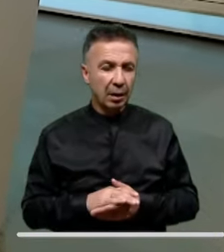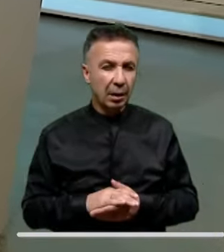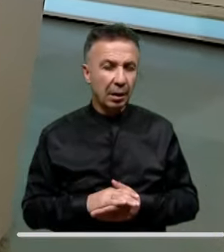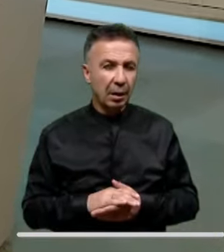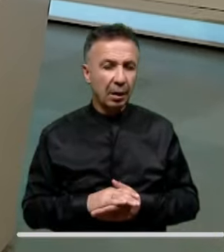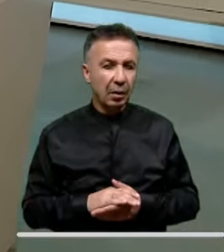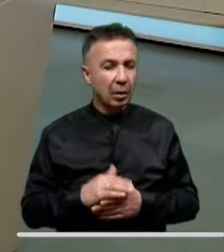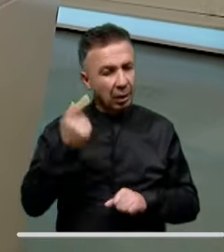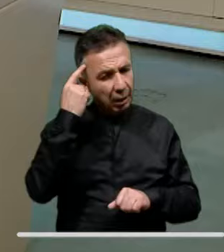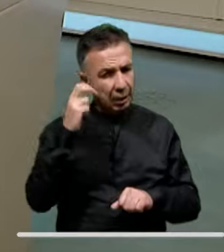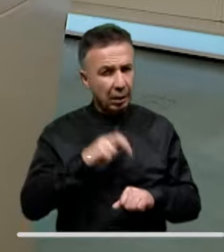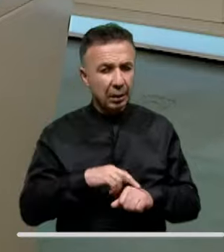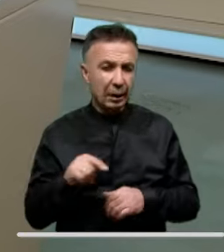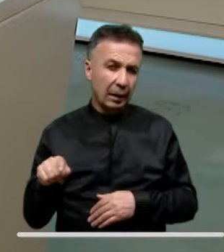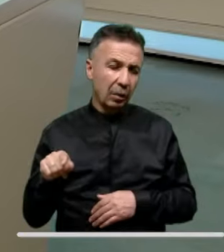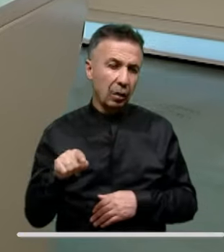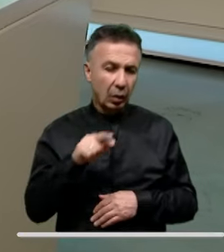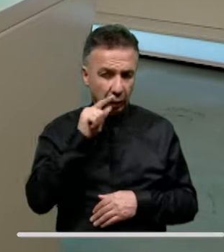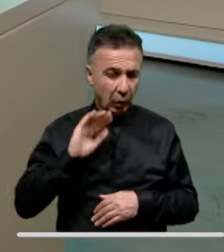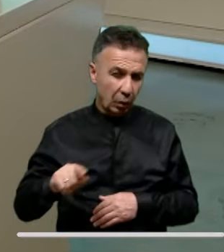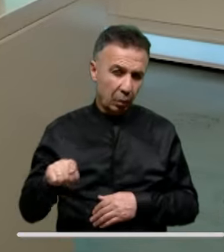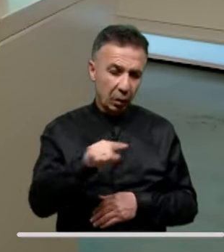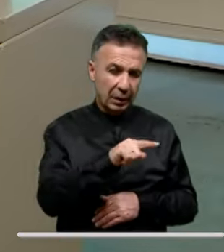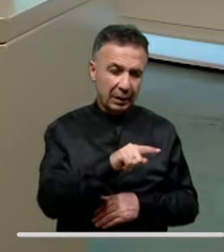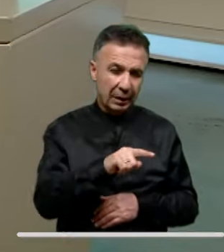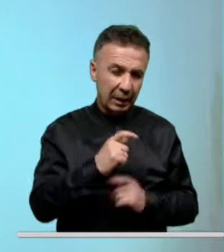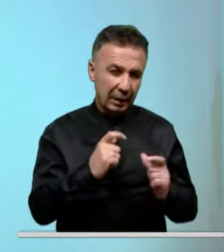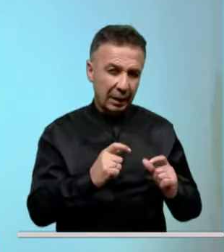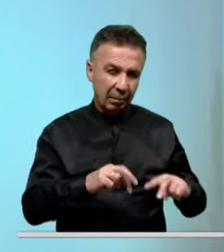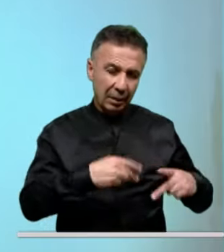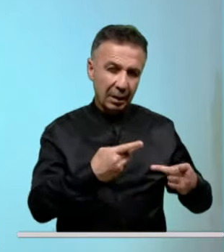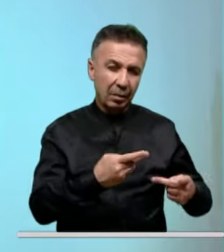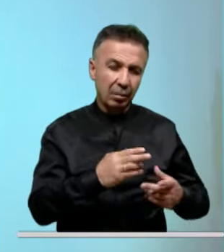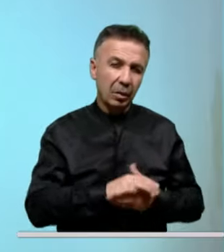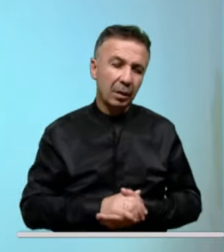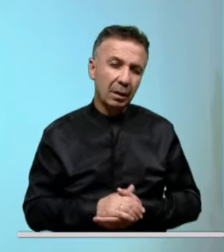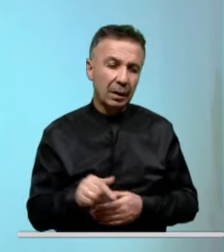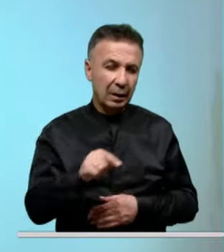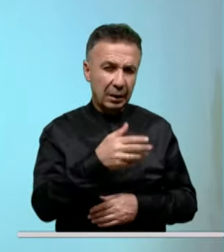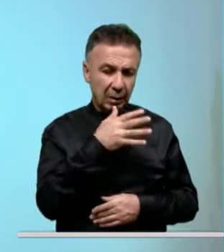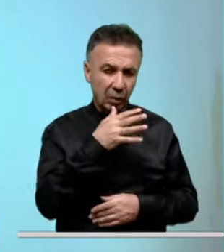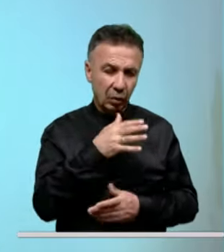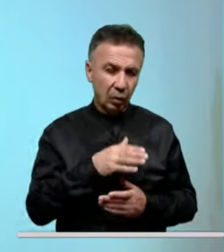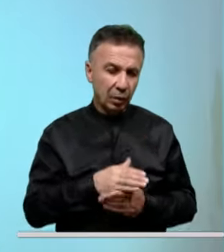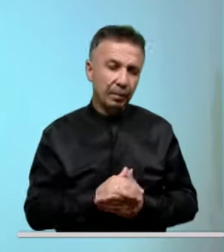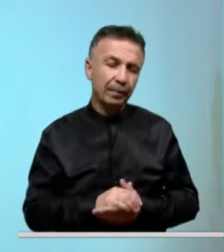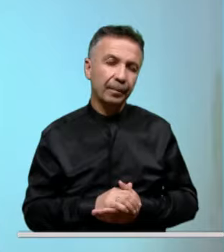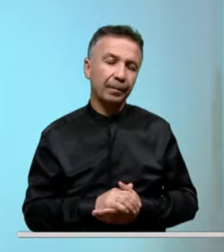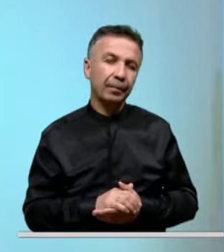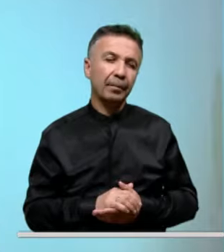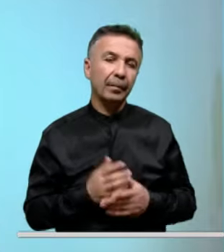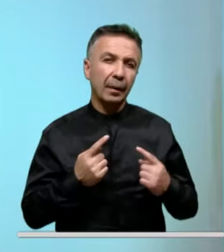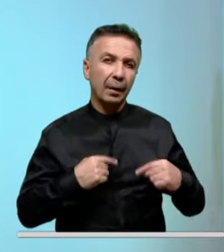bak siz burada bu yer size kaldı. Bunun kalış şeklini siz de biliyorsunuz.